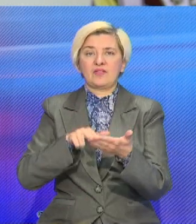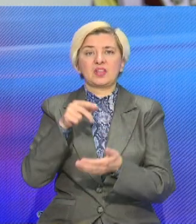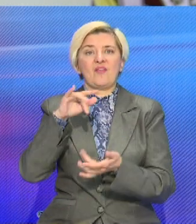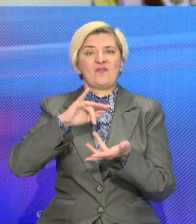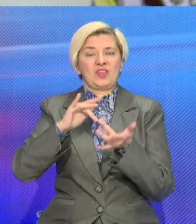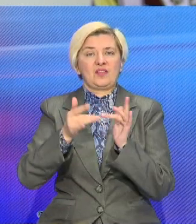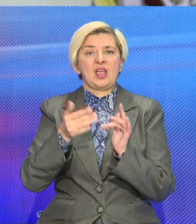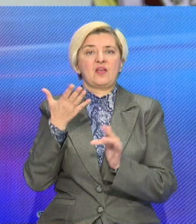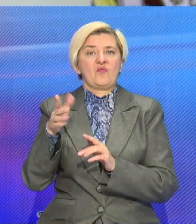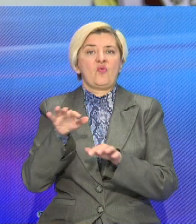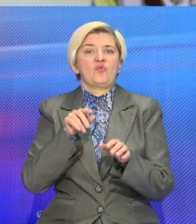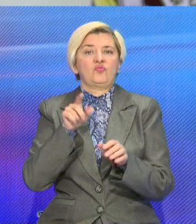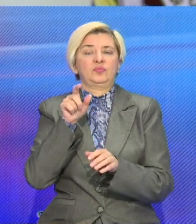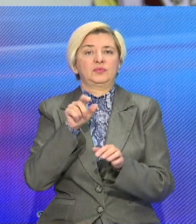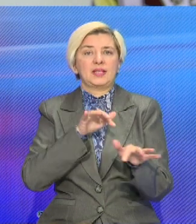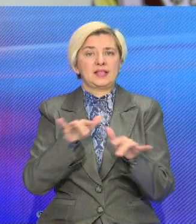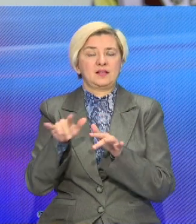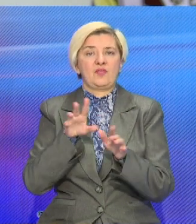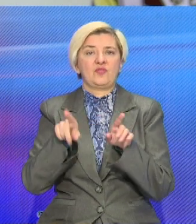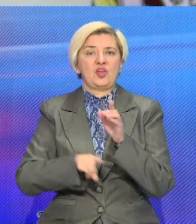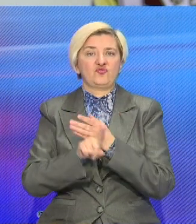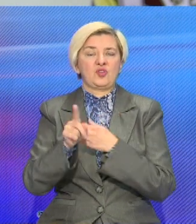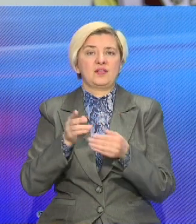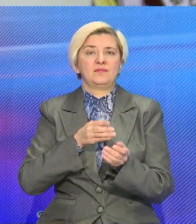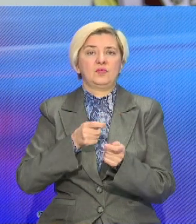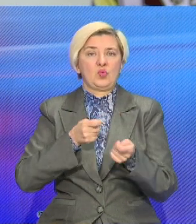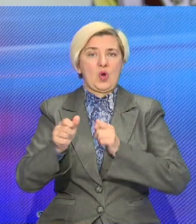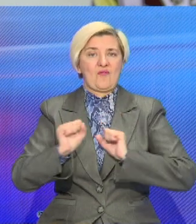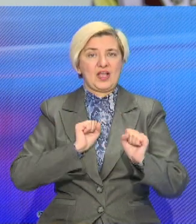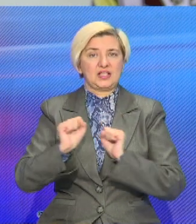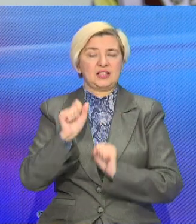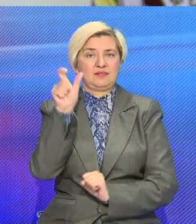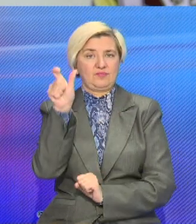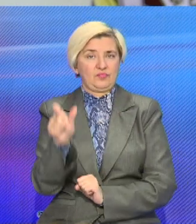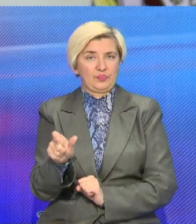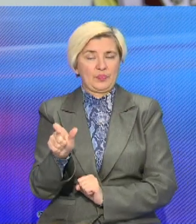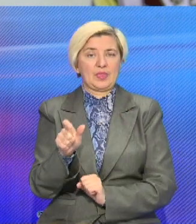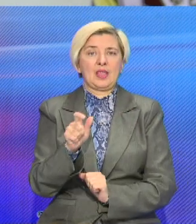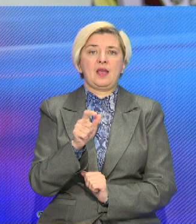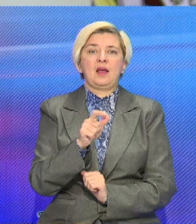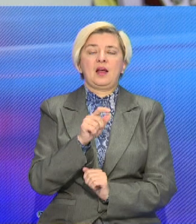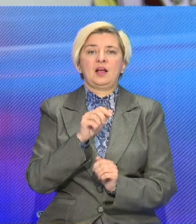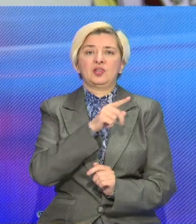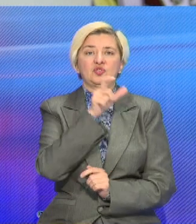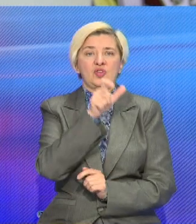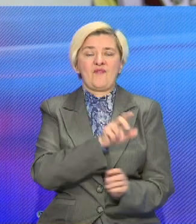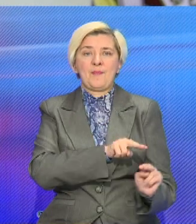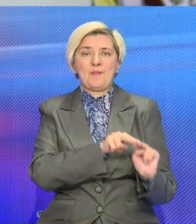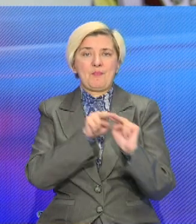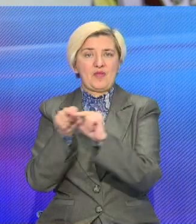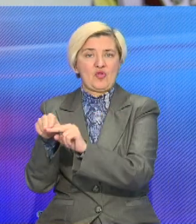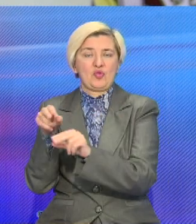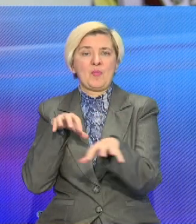куратор, который обещал крупный доход после вложения личных средств доверчивого инвестора. Потерпевший перевел мошенникам все свои